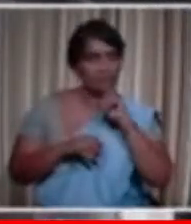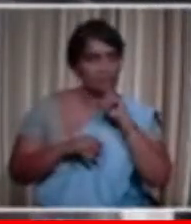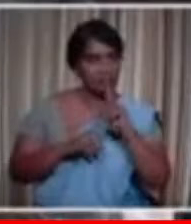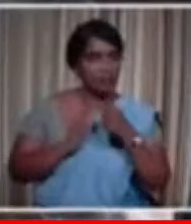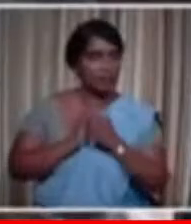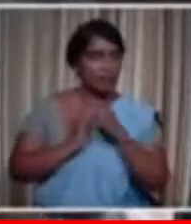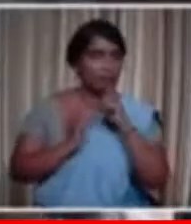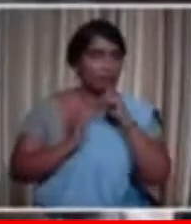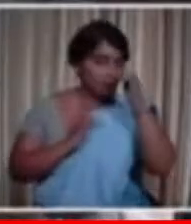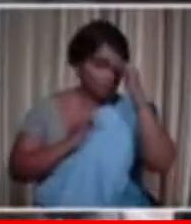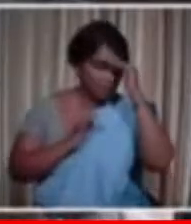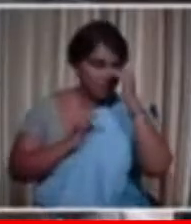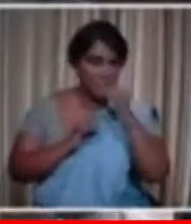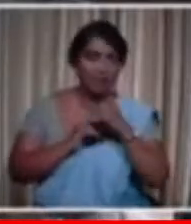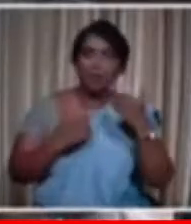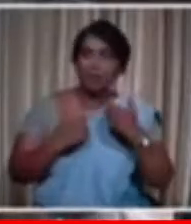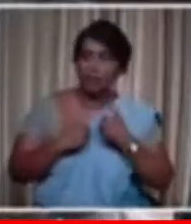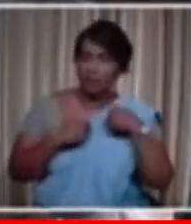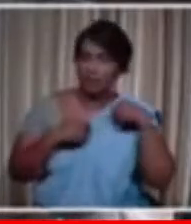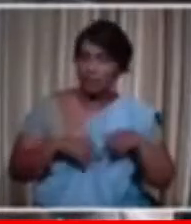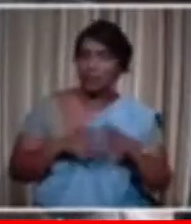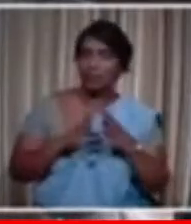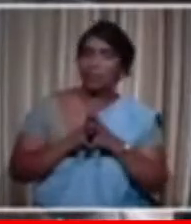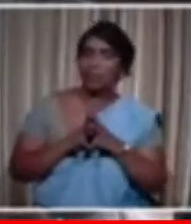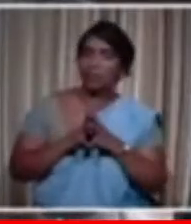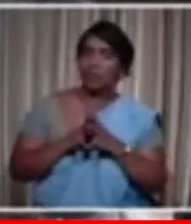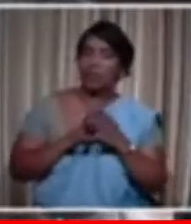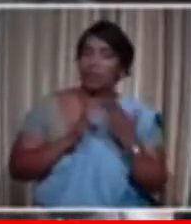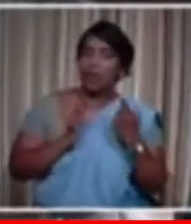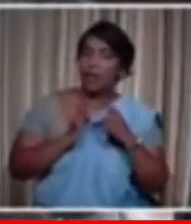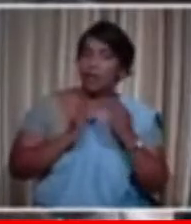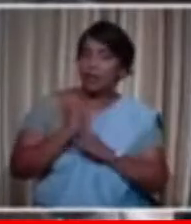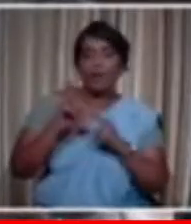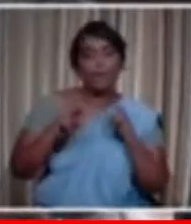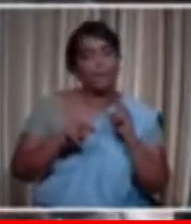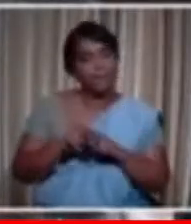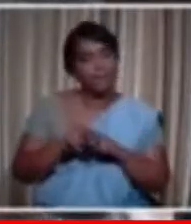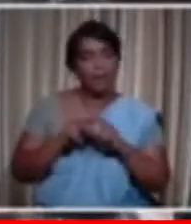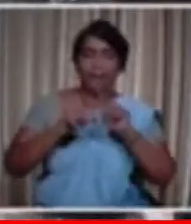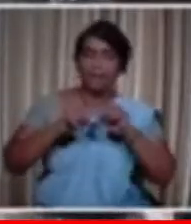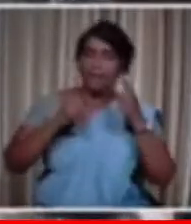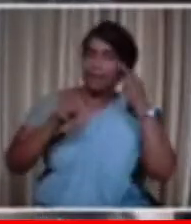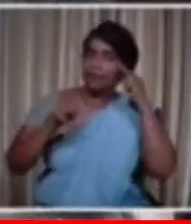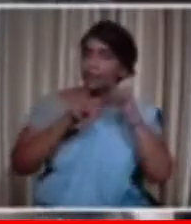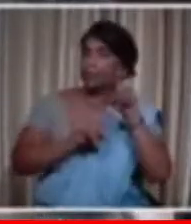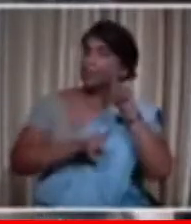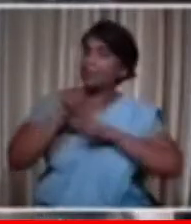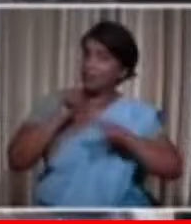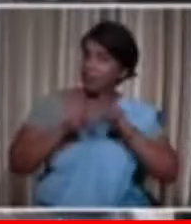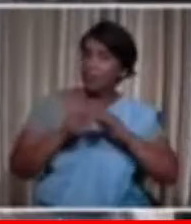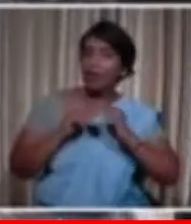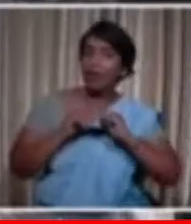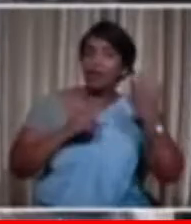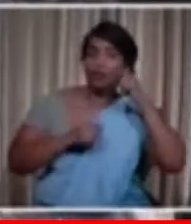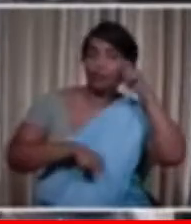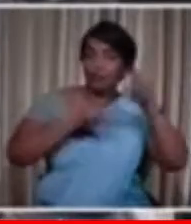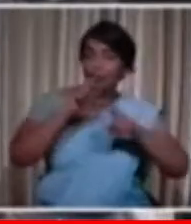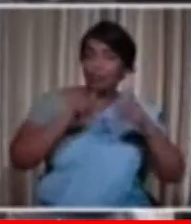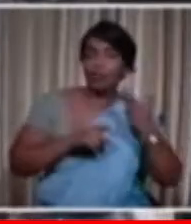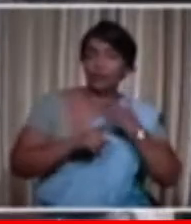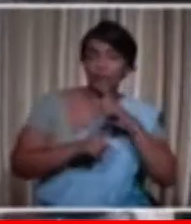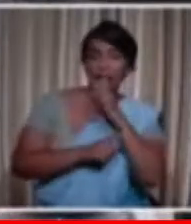ගරු කතානායකතුමනි අපි මේ අද මොනවා මේ ජාත්‍යන්තර මූල්‍ය අරමුදලත් වෙනත් දේ ගැනත් කතා කළත් එළිය මහ ජනතාව